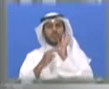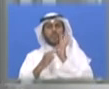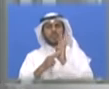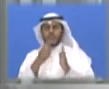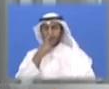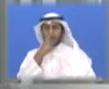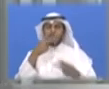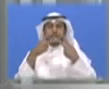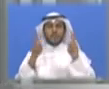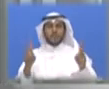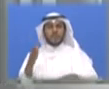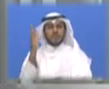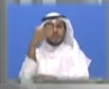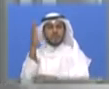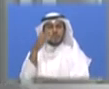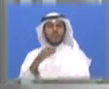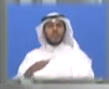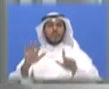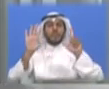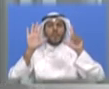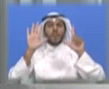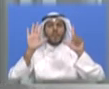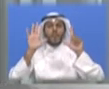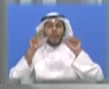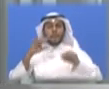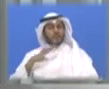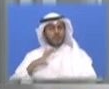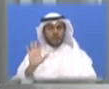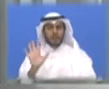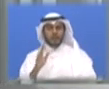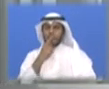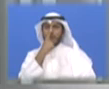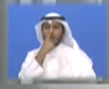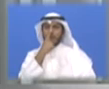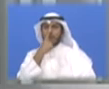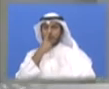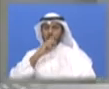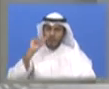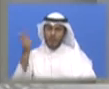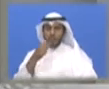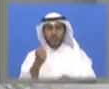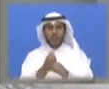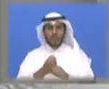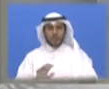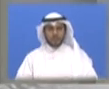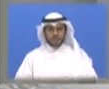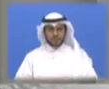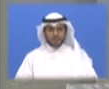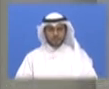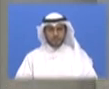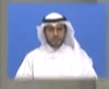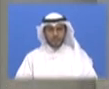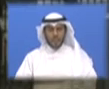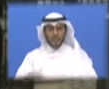نكلمه، 7 أيام بالأسبوع ما في عندنا إجازة بهالموضوع، وفي عندنا رقم طوارئ يقدر يكلمنا فيه على طول. تحذيرات